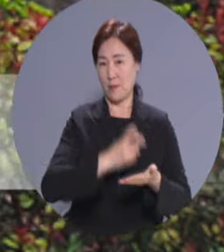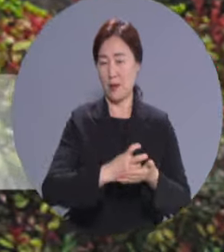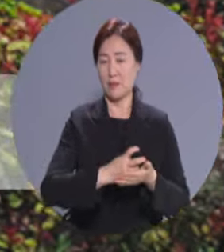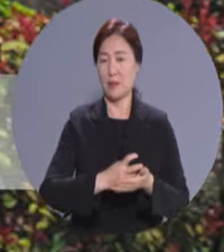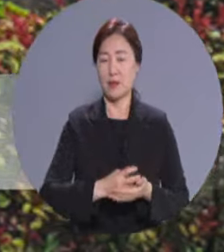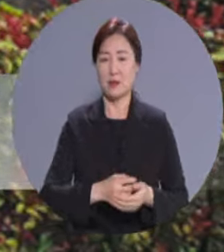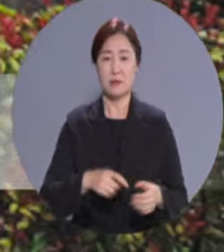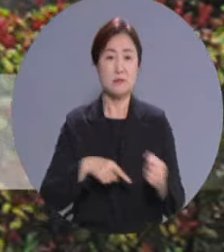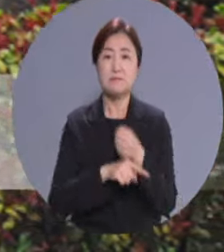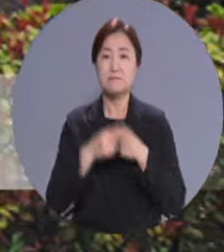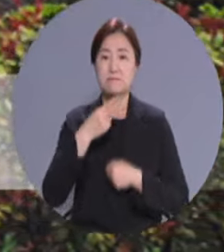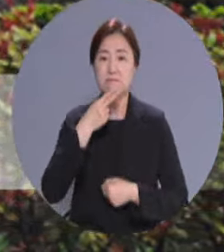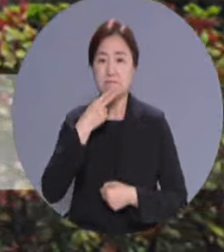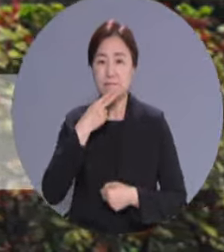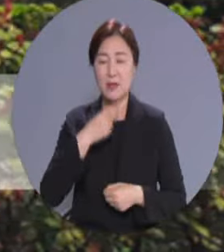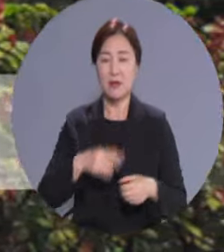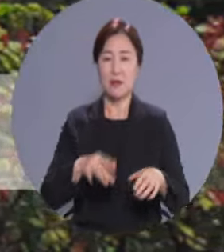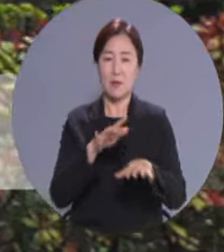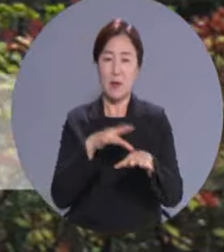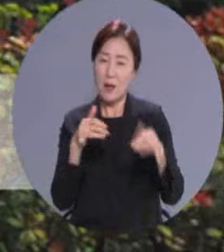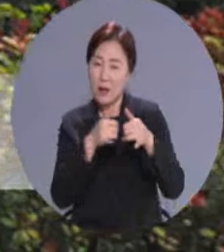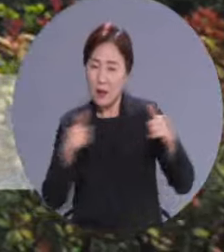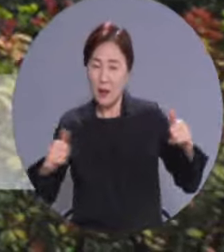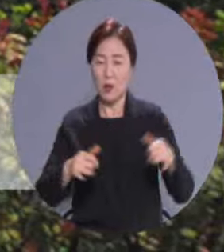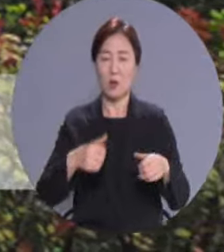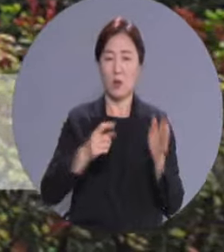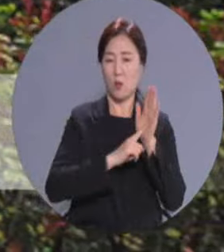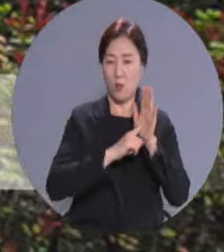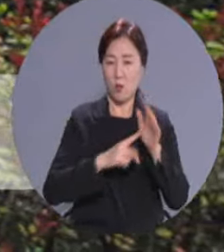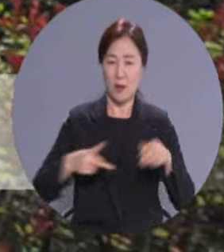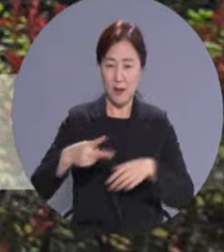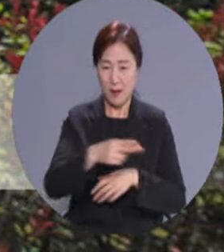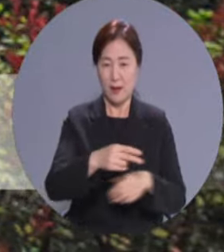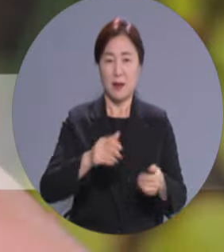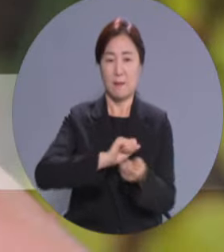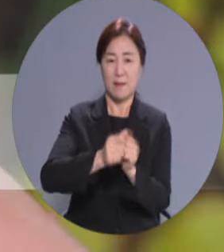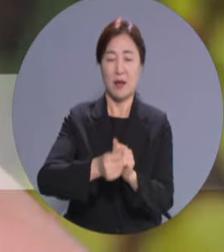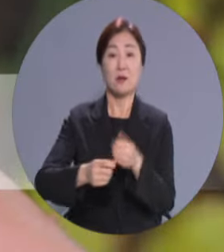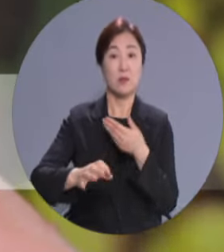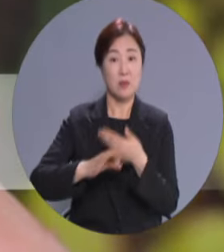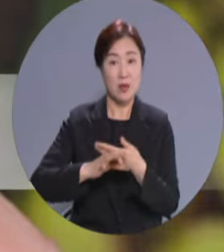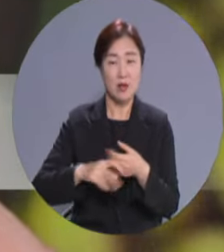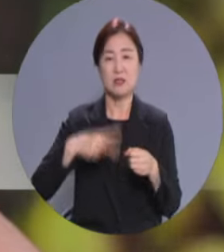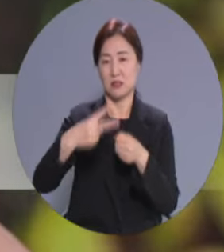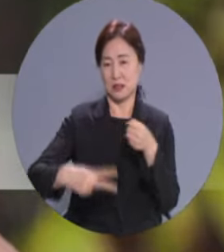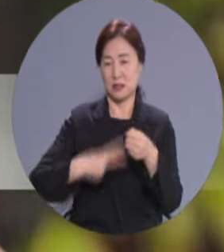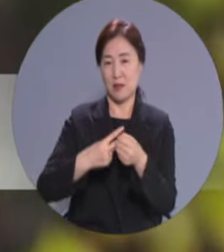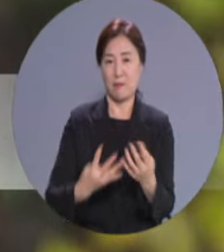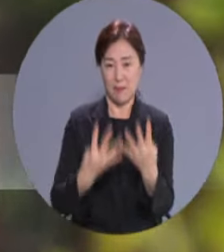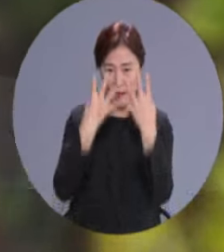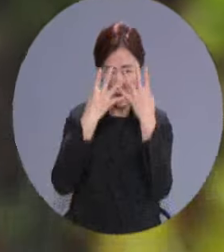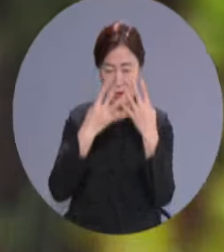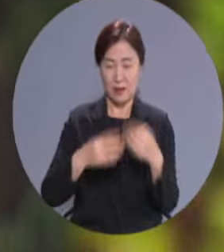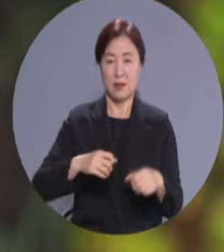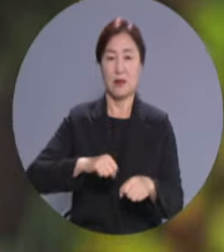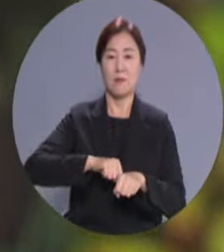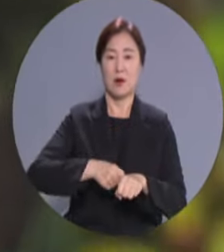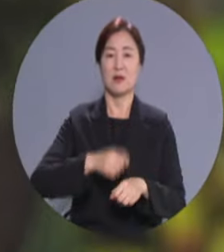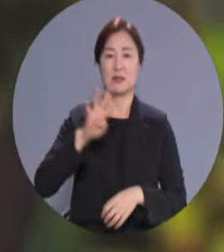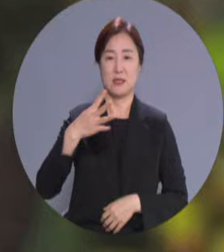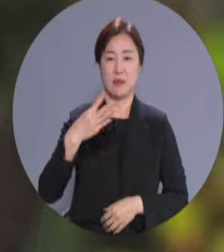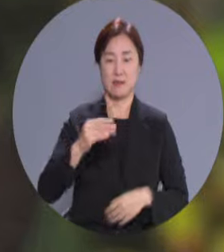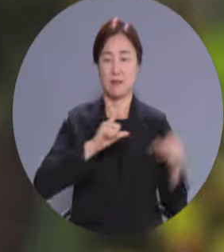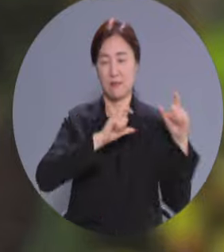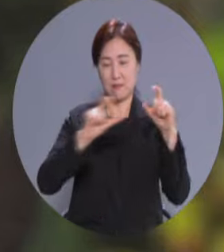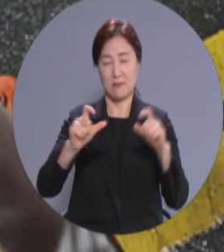정당한 사유 없이 선거 벽보 등 홍보물을 훼손하거나 철거하면 2년 이하의 징역 또는 400만 원